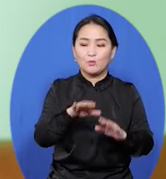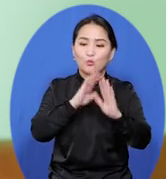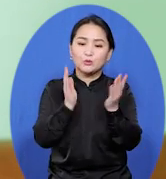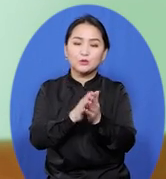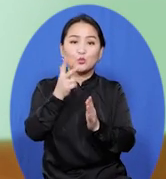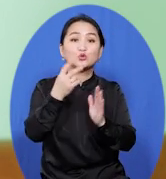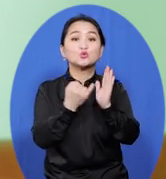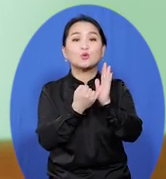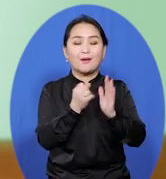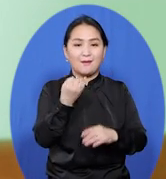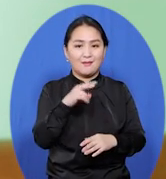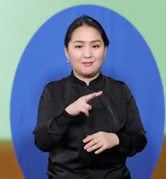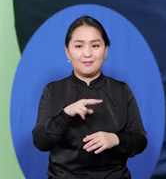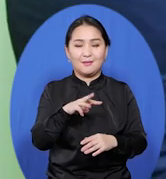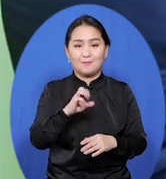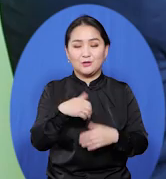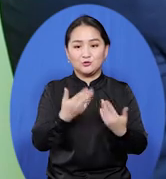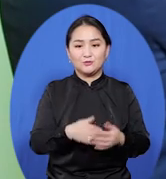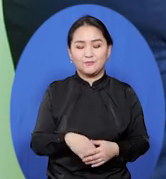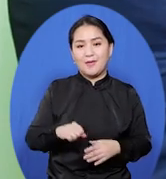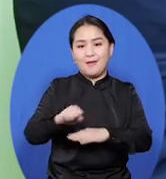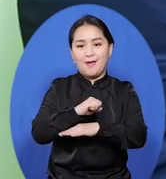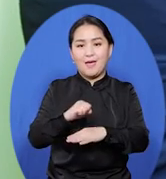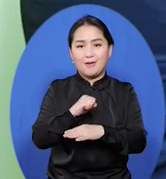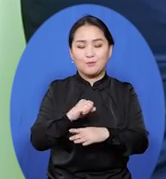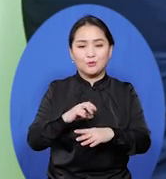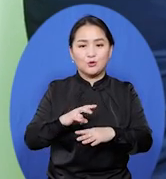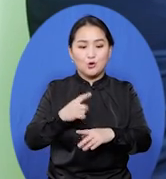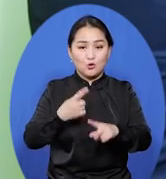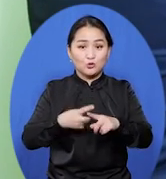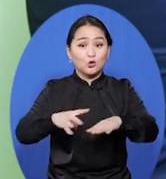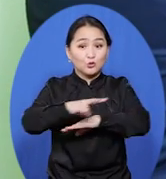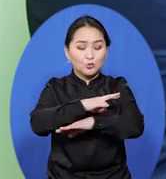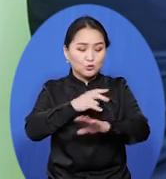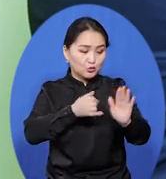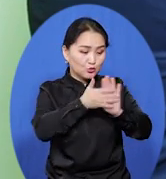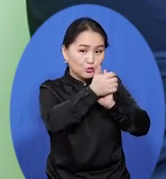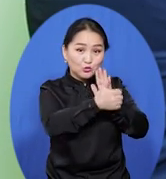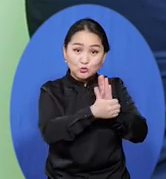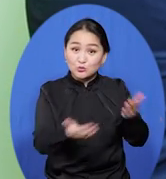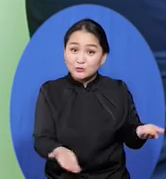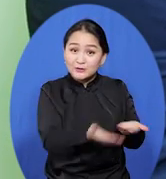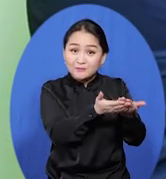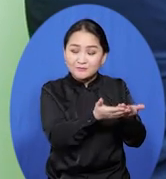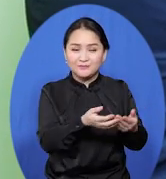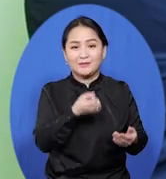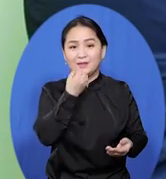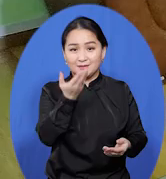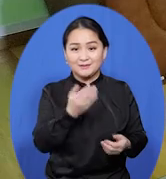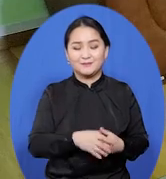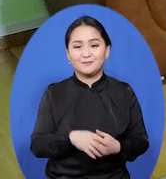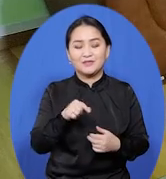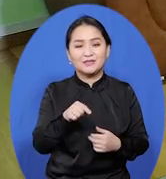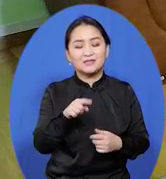36 айлыг малжуулж байгаа юм. Аймаг орон нутгаас орон нутгийн төсвөөр бас дэмжиж ажилладаг тухай